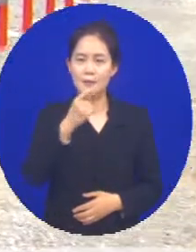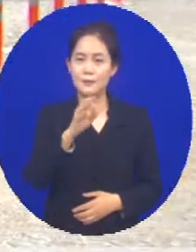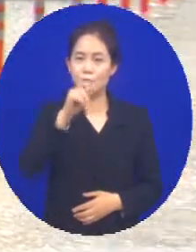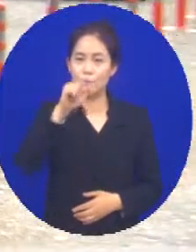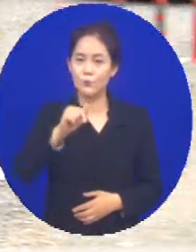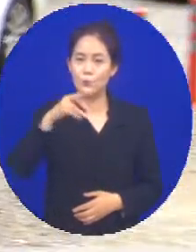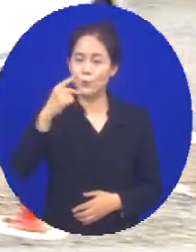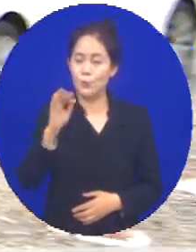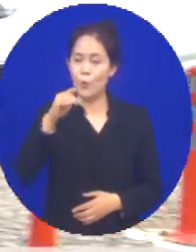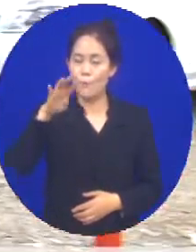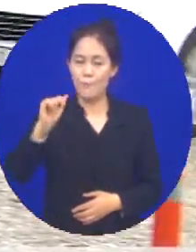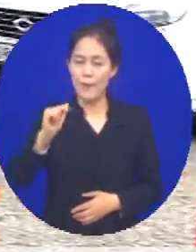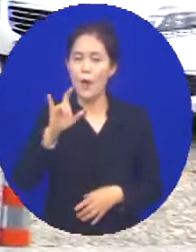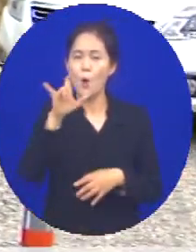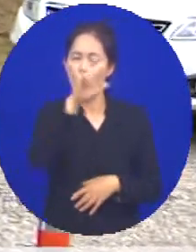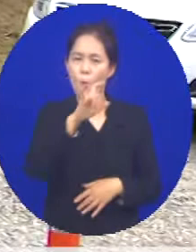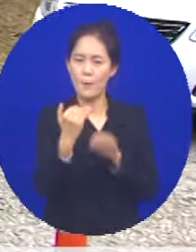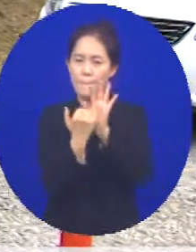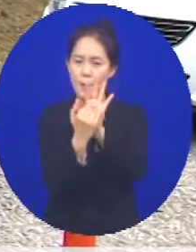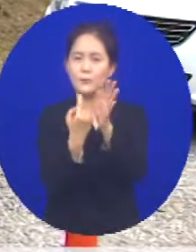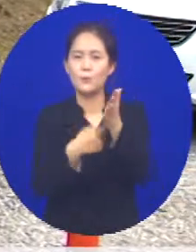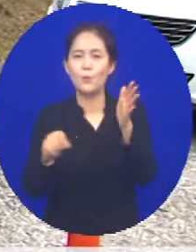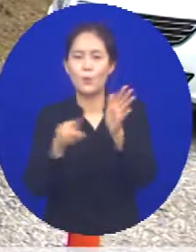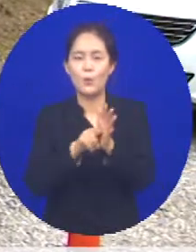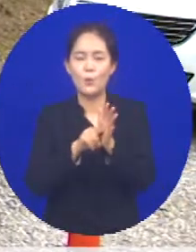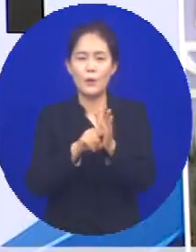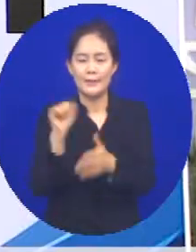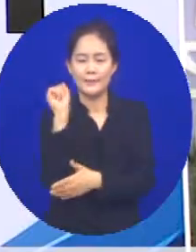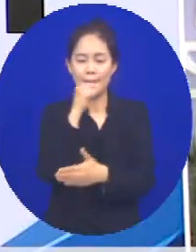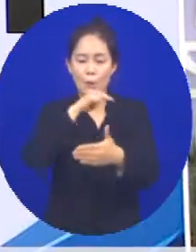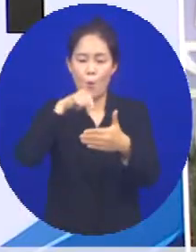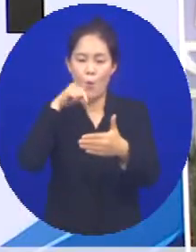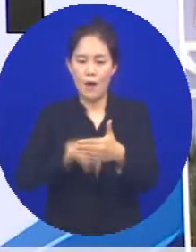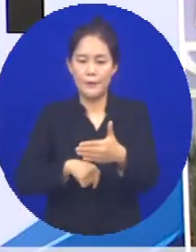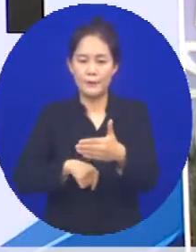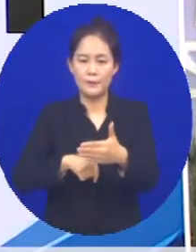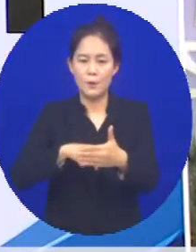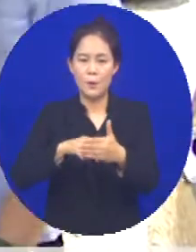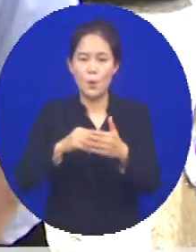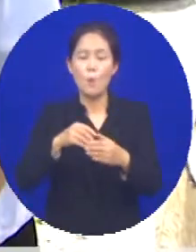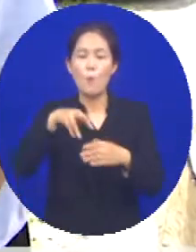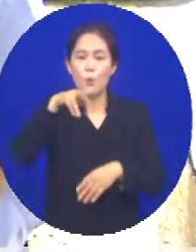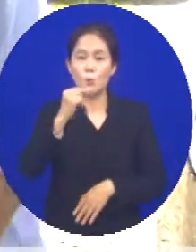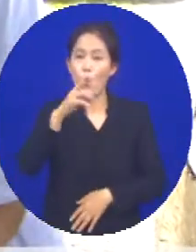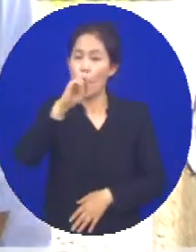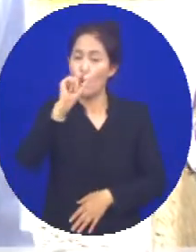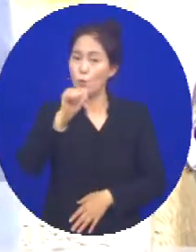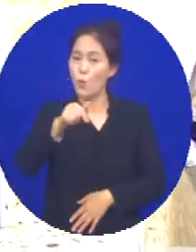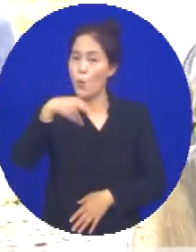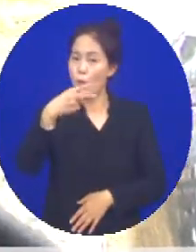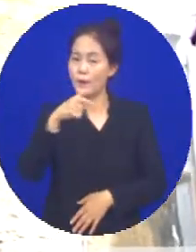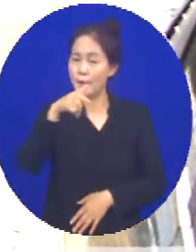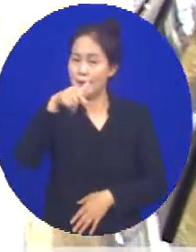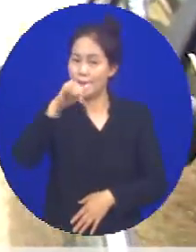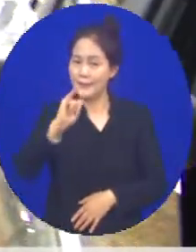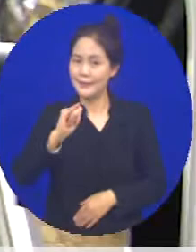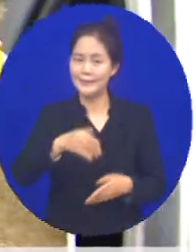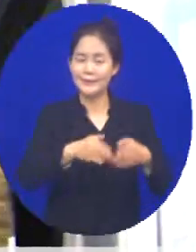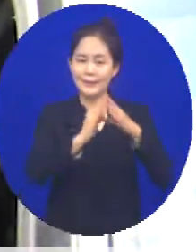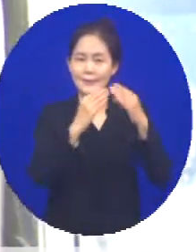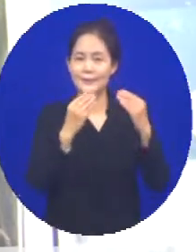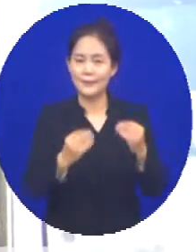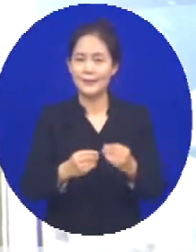게으름 구동 102동 은 코로나 일고 확산 방지를 위해 자동차 실내 소독기 를 청사 옆 동 백인 시 분명 주차장에